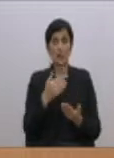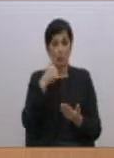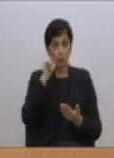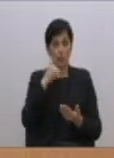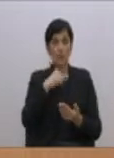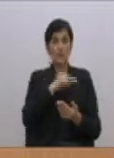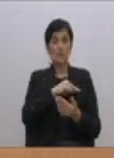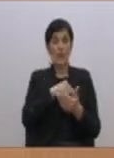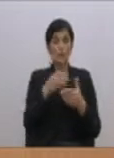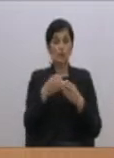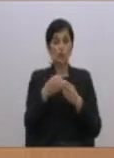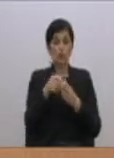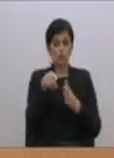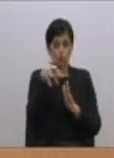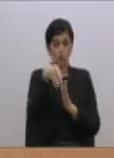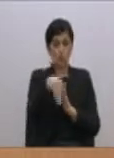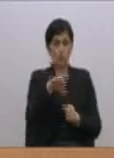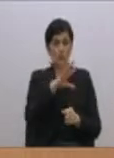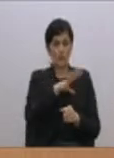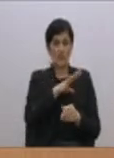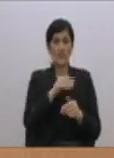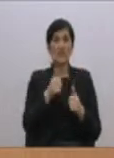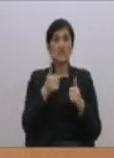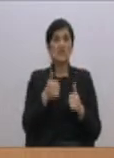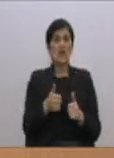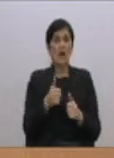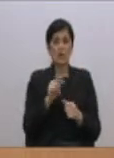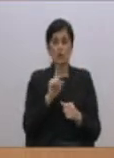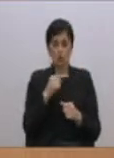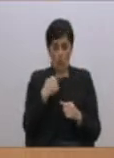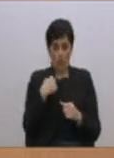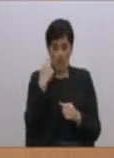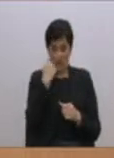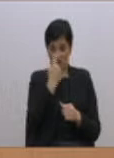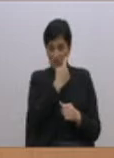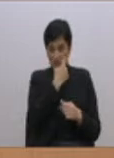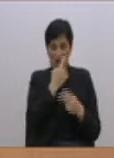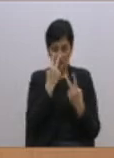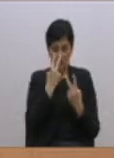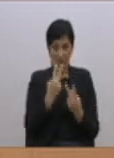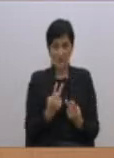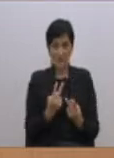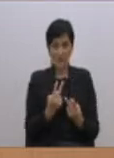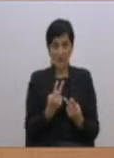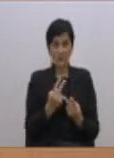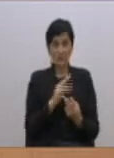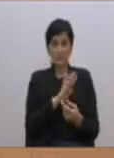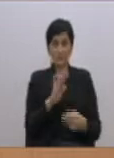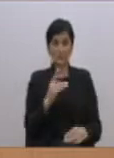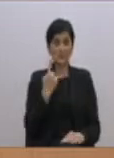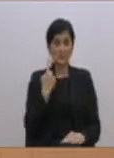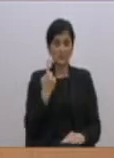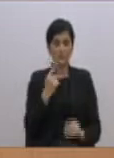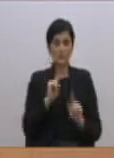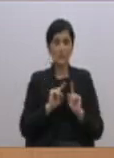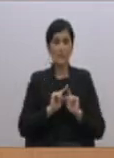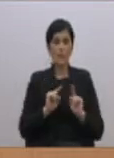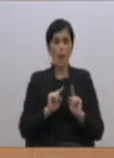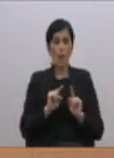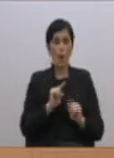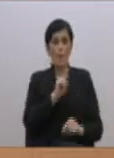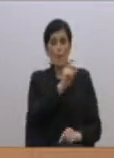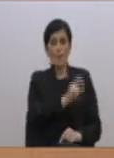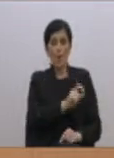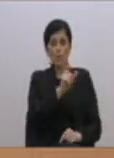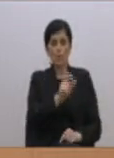სამუშაო ჯგუფზე და ძალიან კარგი რომ ვიყავი, სადაც ჩემი თვალით დავინახე რომ არც ერთი ოპოზიციონერი